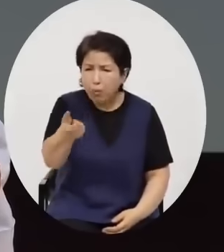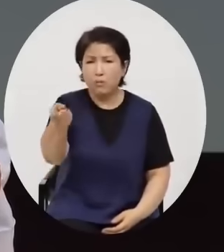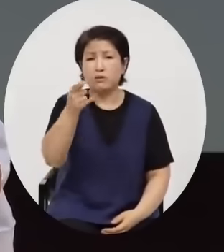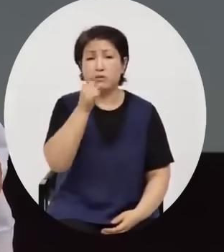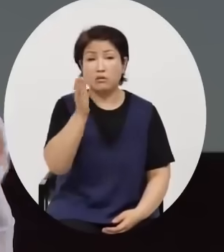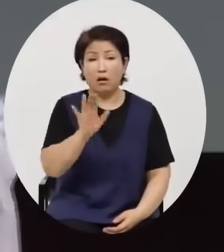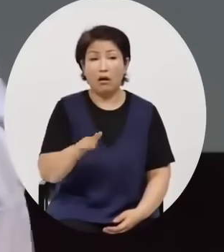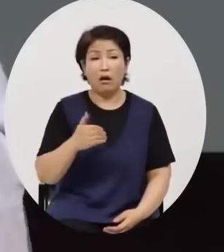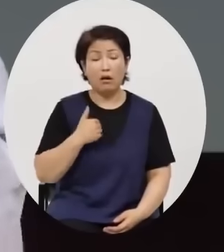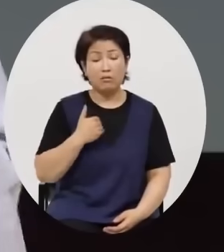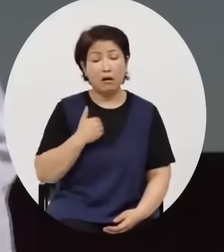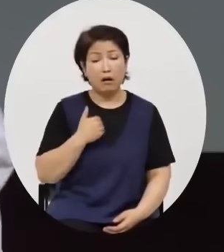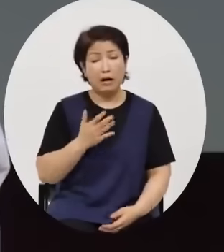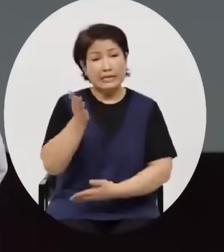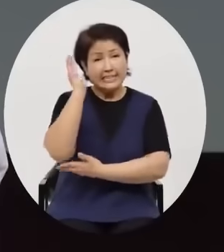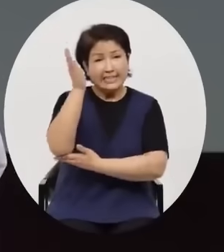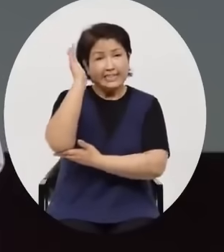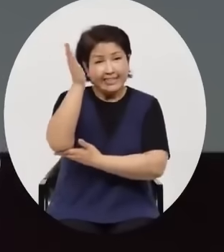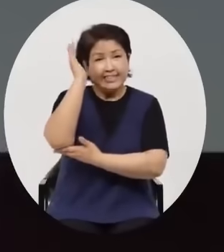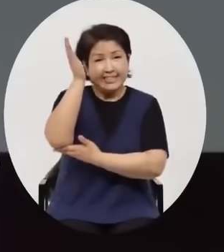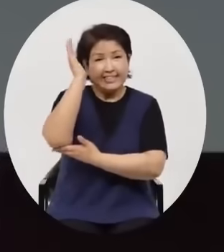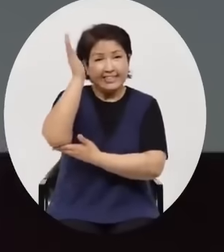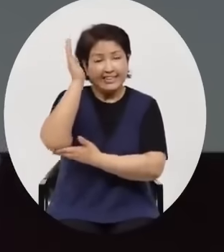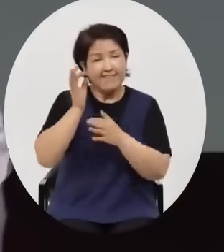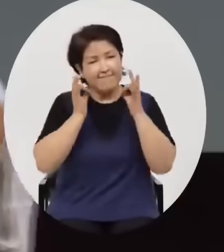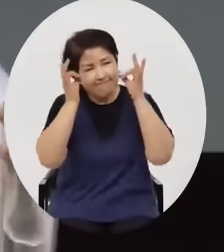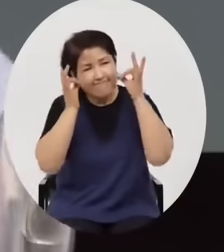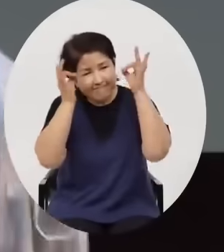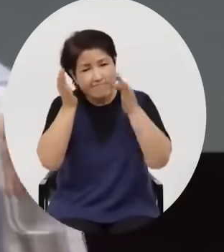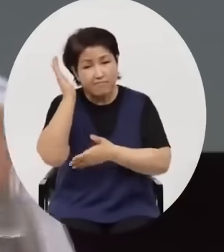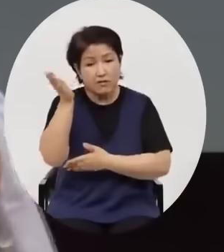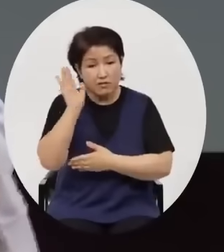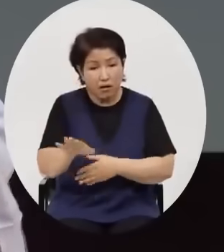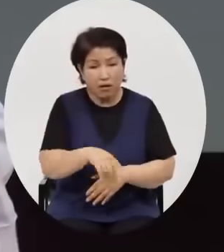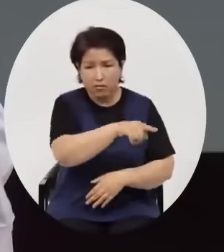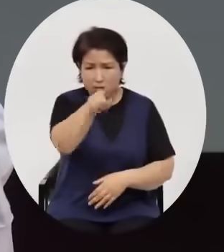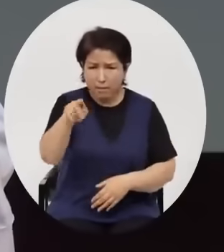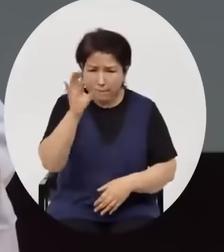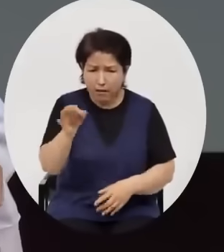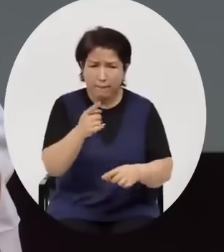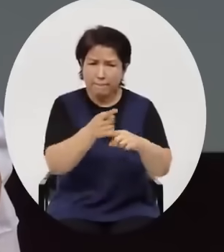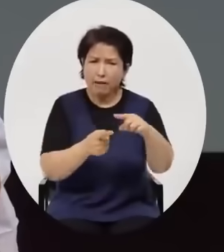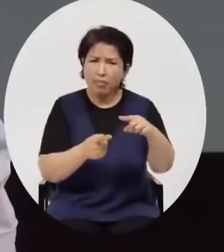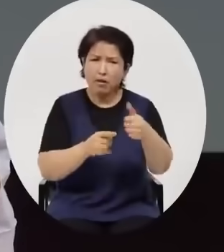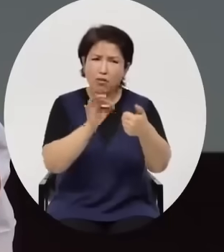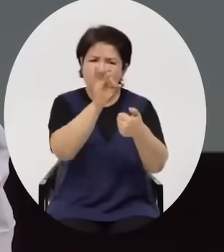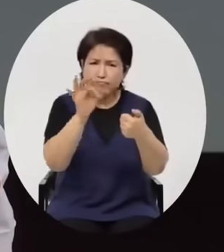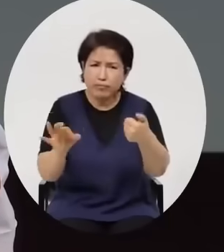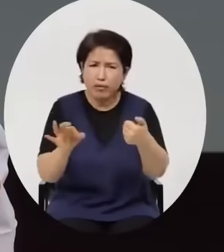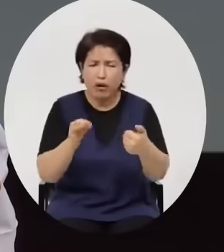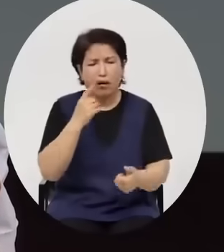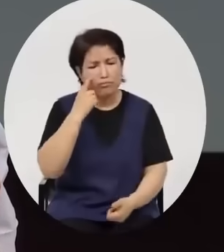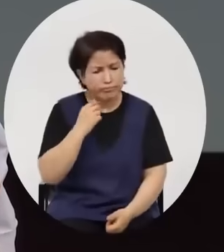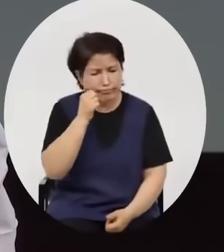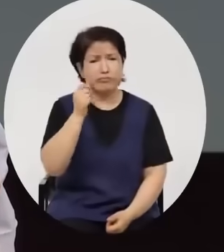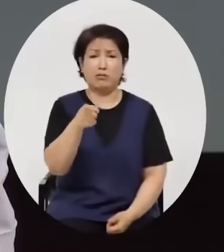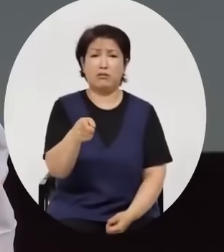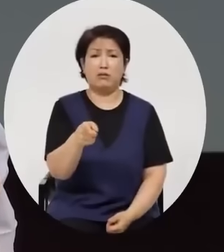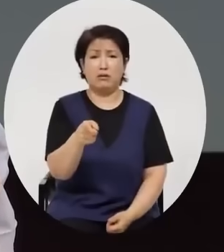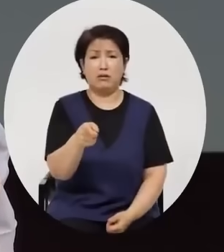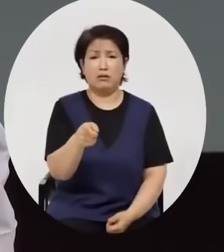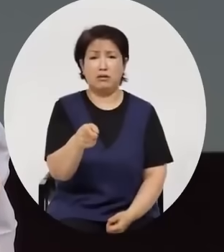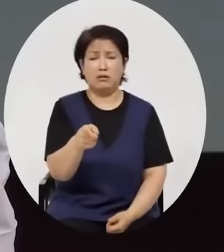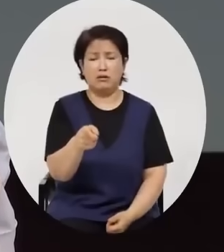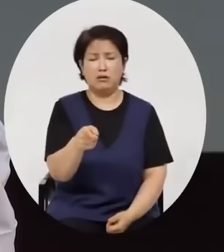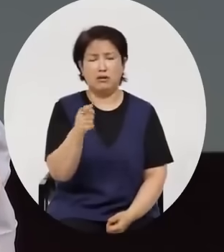없는데 왜 자기는 그렇게 열심히 준비해 가서 강의를 하는데 조는 사람이 대부분이